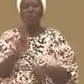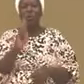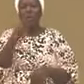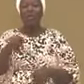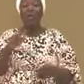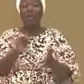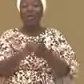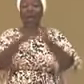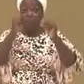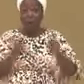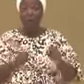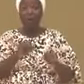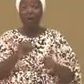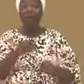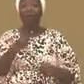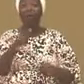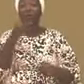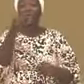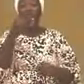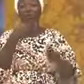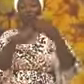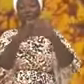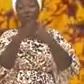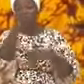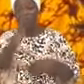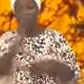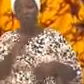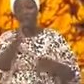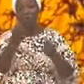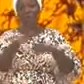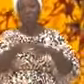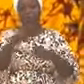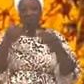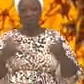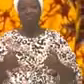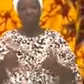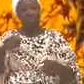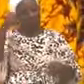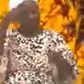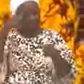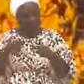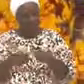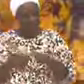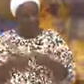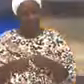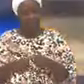cette puissante viendra sur toi maintenant répertoire